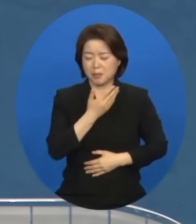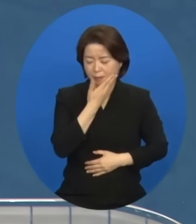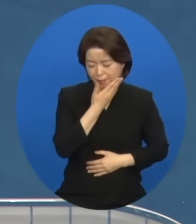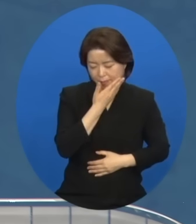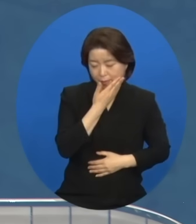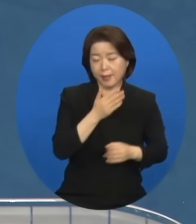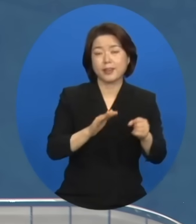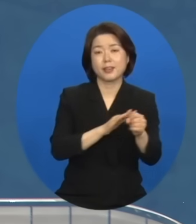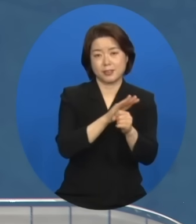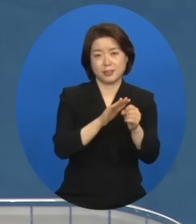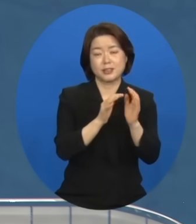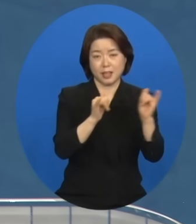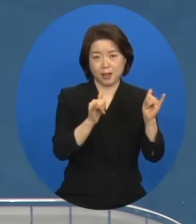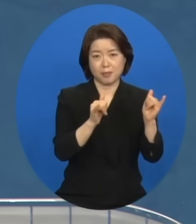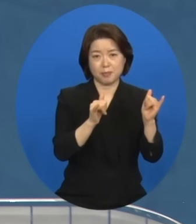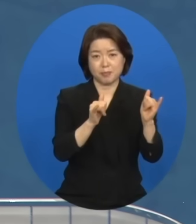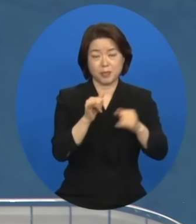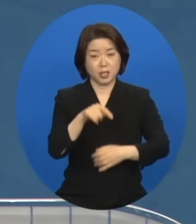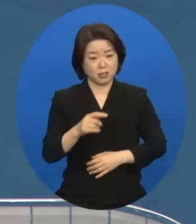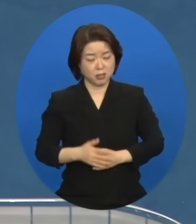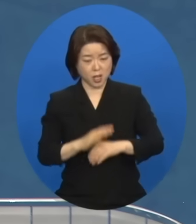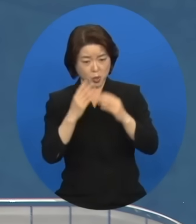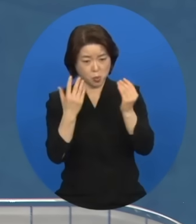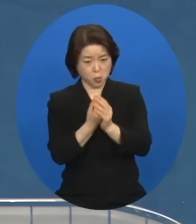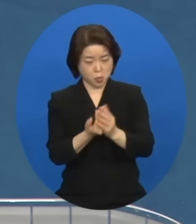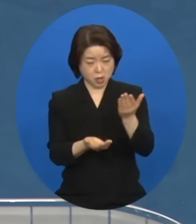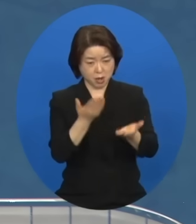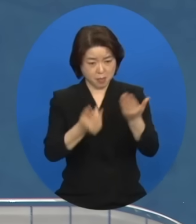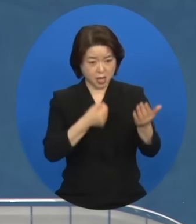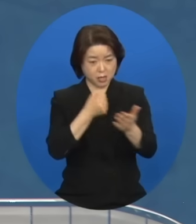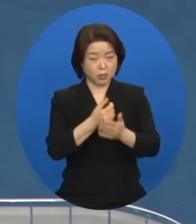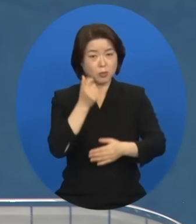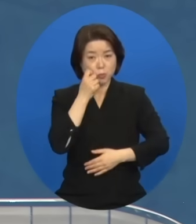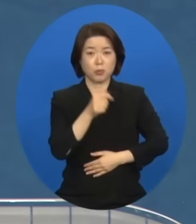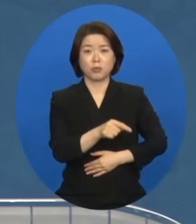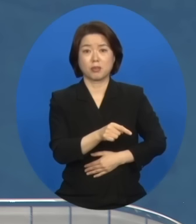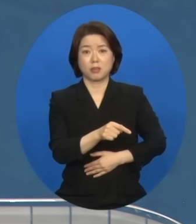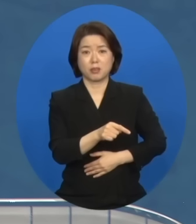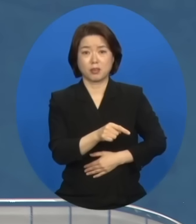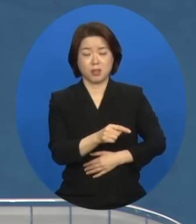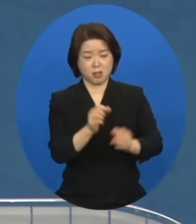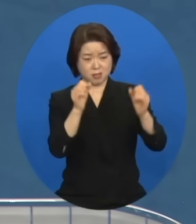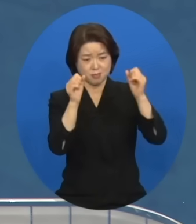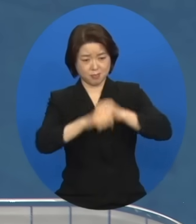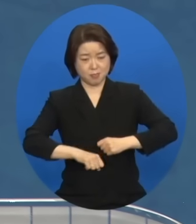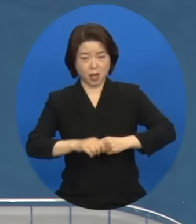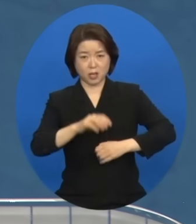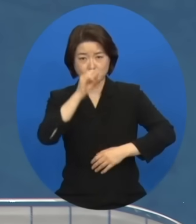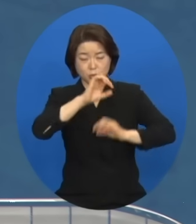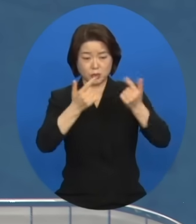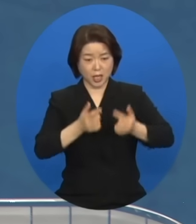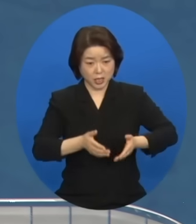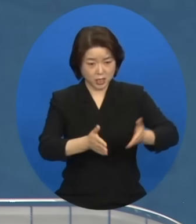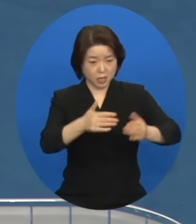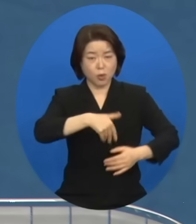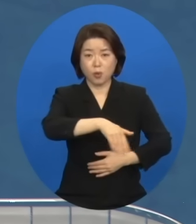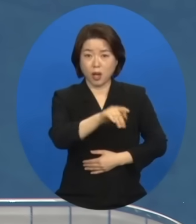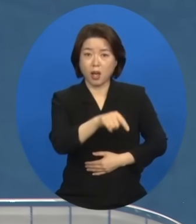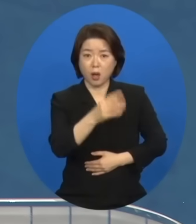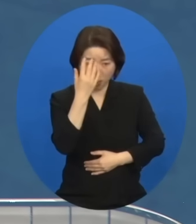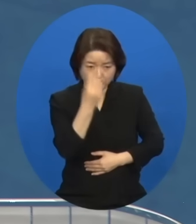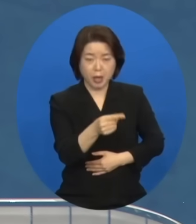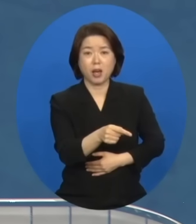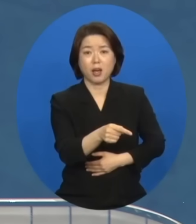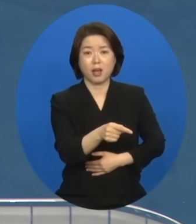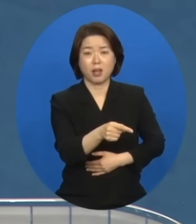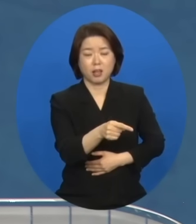사람, 그런데 그가 온전한 판단을 하지 못하고 있어요. 망하는 길, 패역한 길로 가고 있어요.